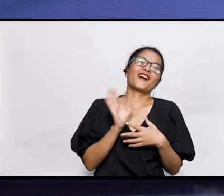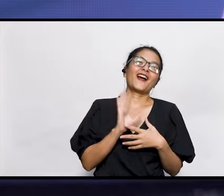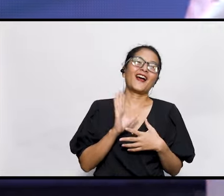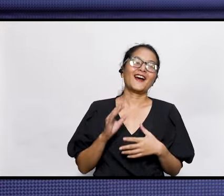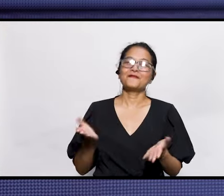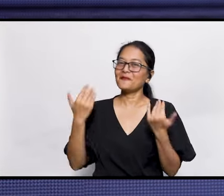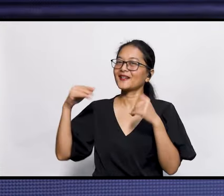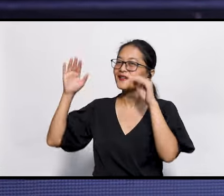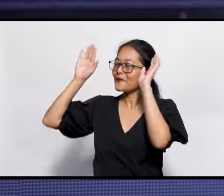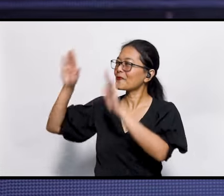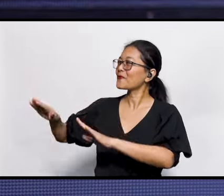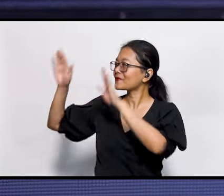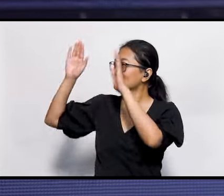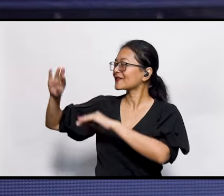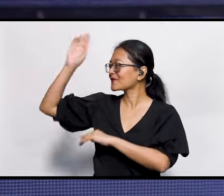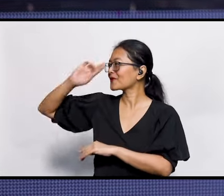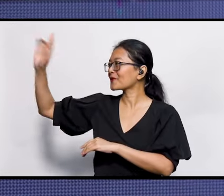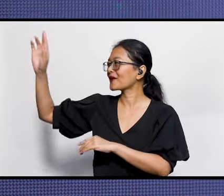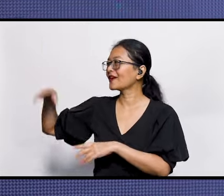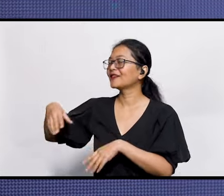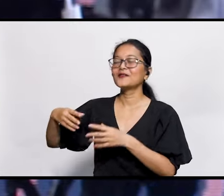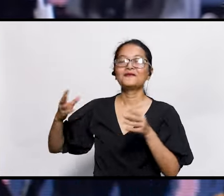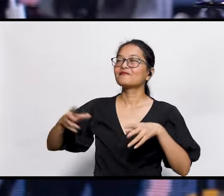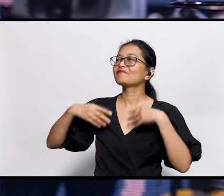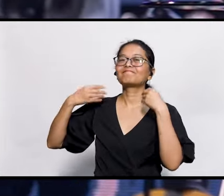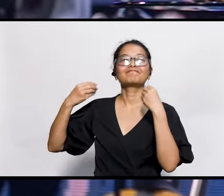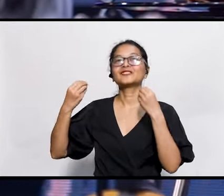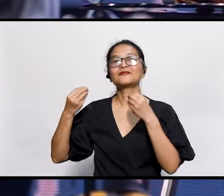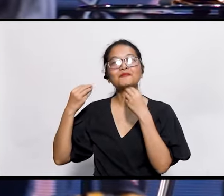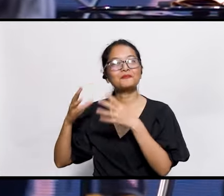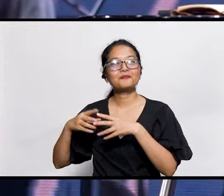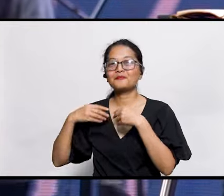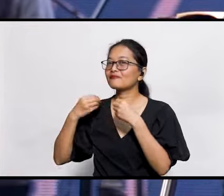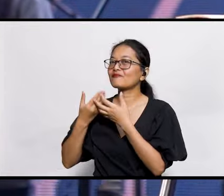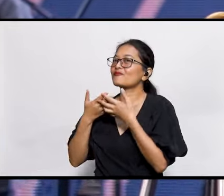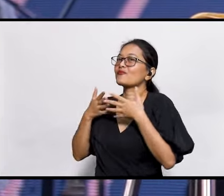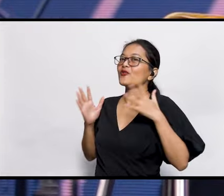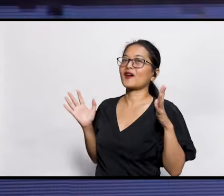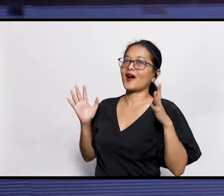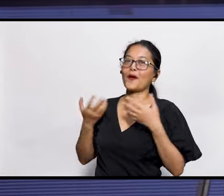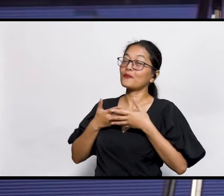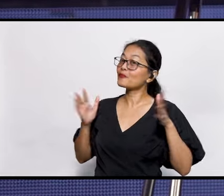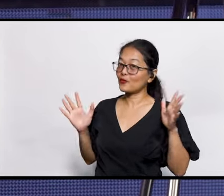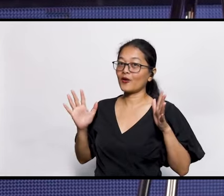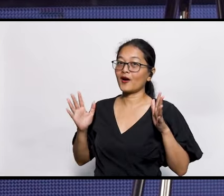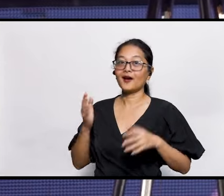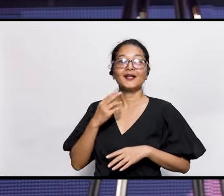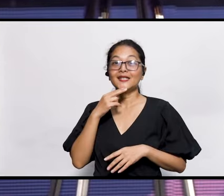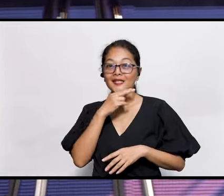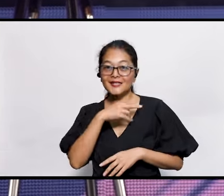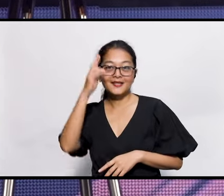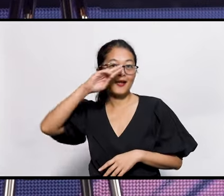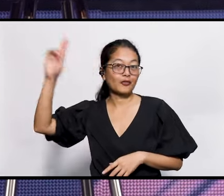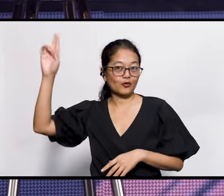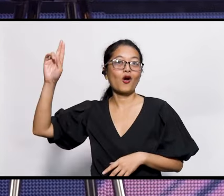him beri dia kekuatan yang luar biasa allow him iinkkan Tuhan yang di karaw Come on